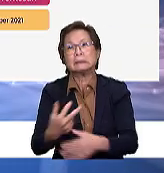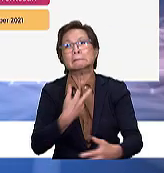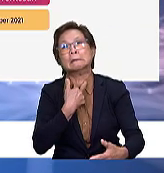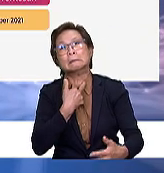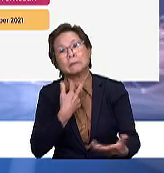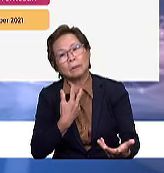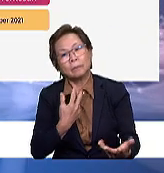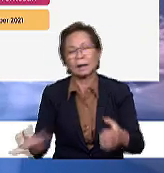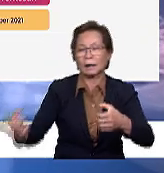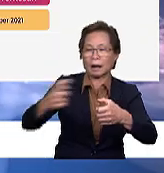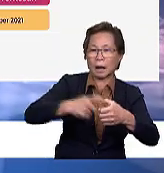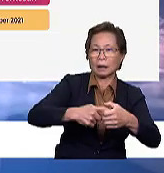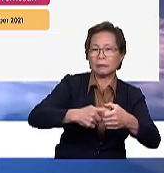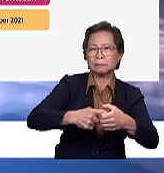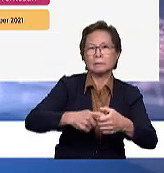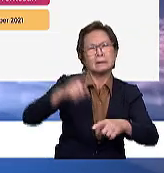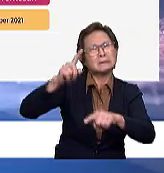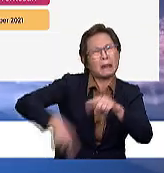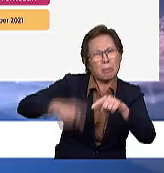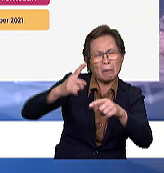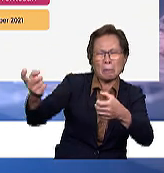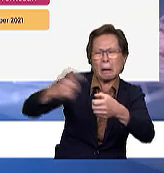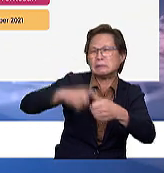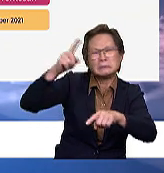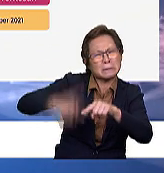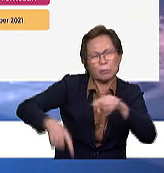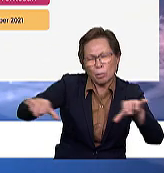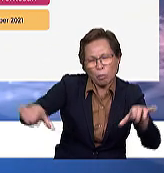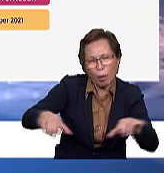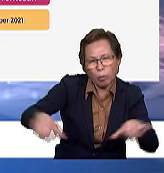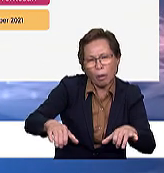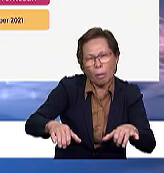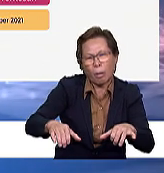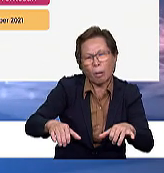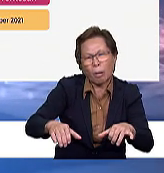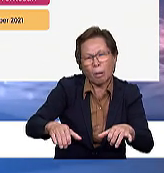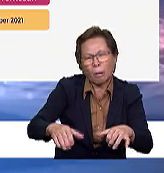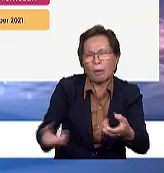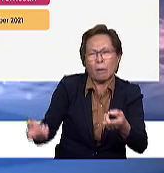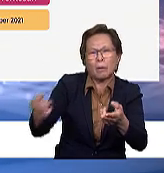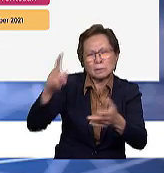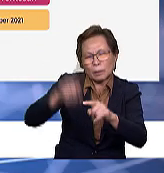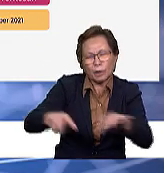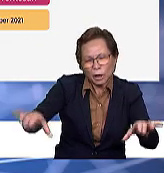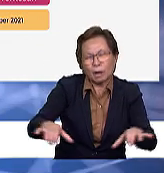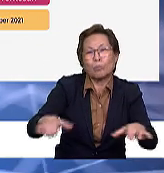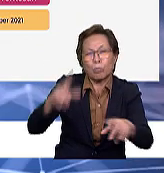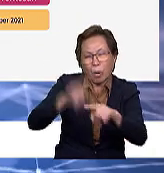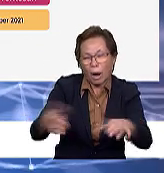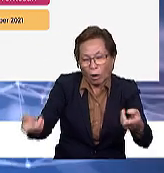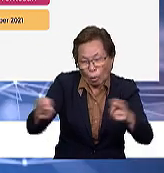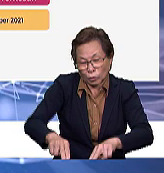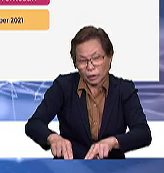Bendungan berkaitan ketidak upaya and untuk melaksanakan obligasi kontrak akan dilanjutkan